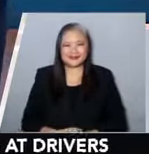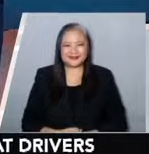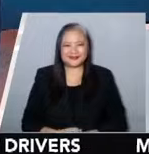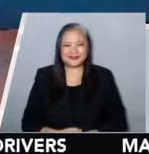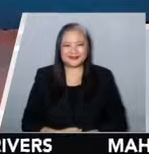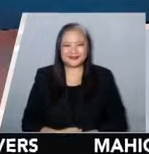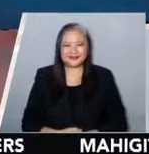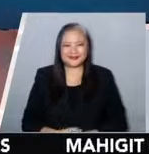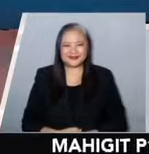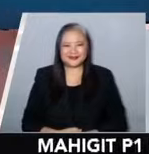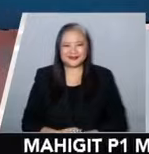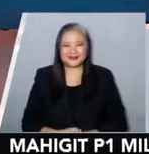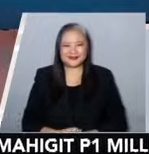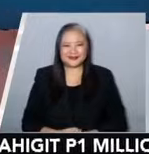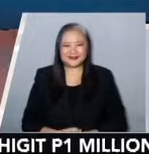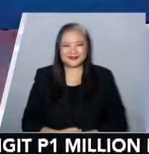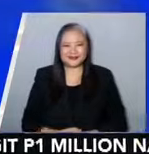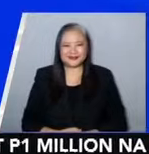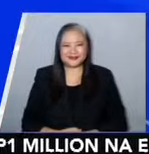mga kapuso.